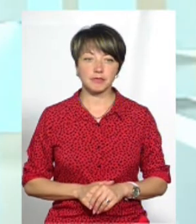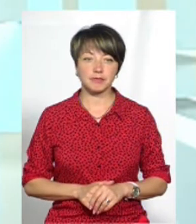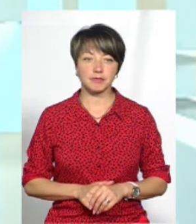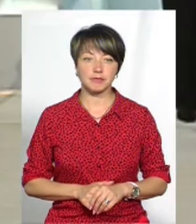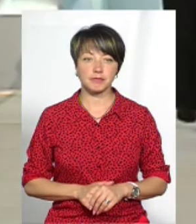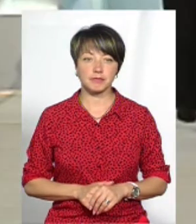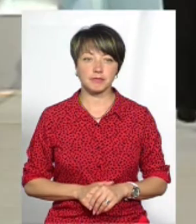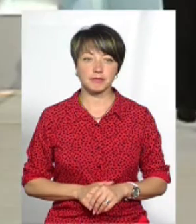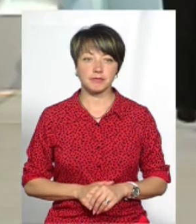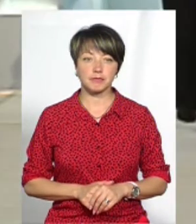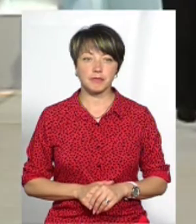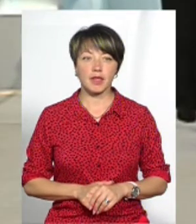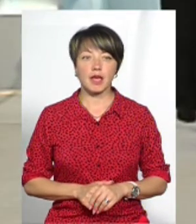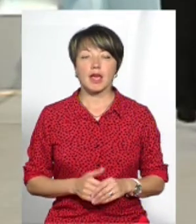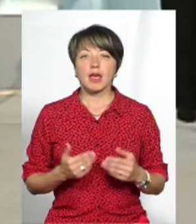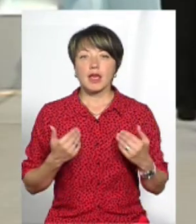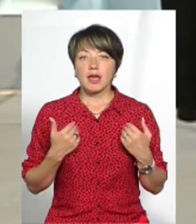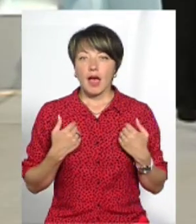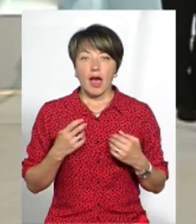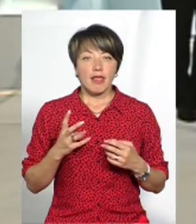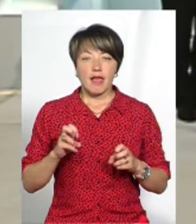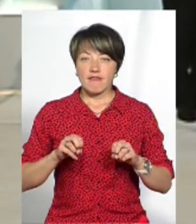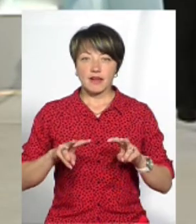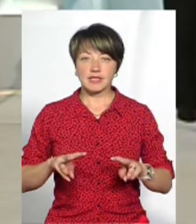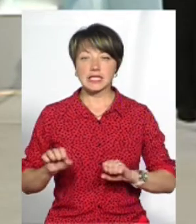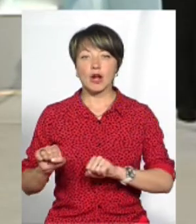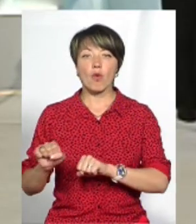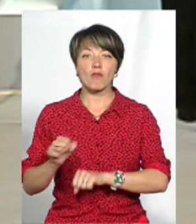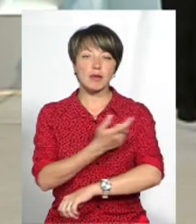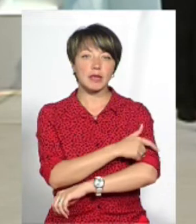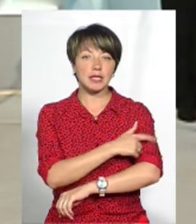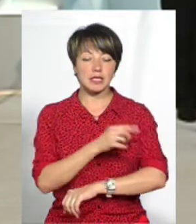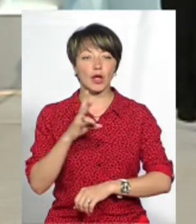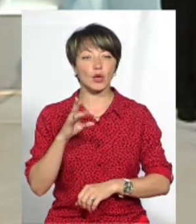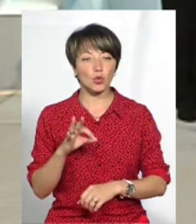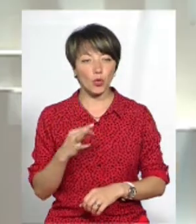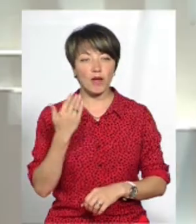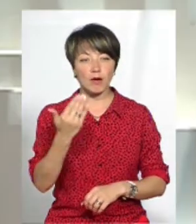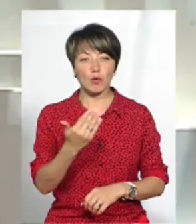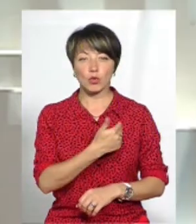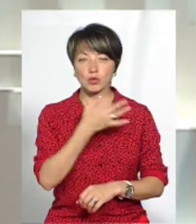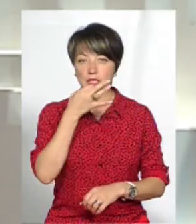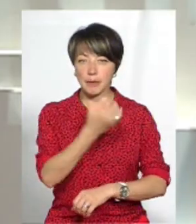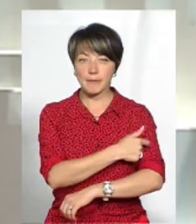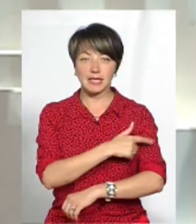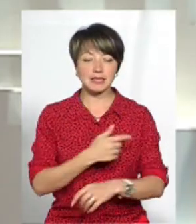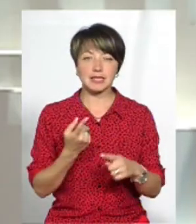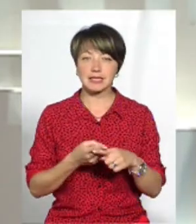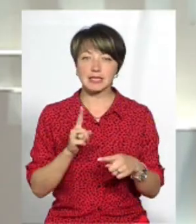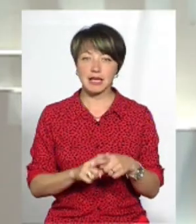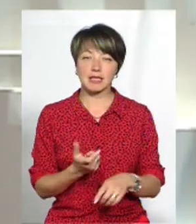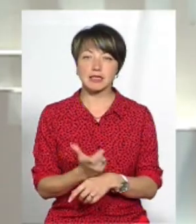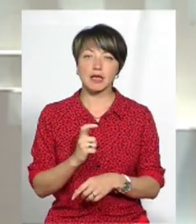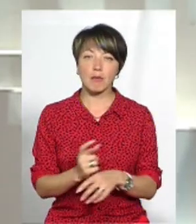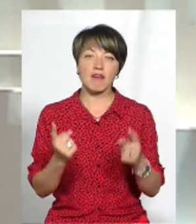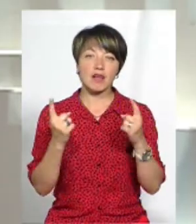Прошу. Ну, я не фахівець в страховій медицині, але я вам хочу сказати, що сьогодні медицина – це, мабуть,